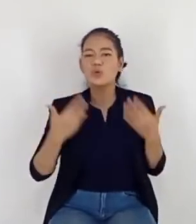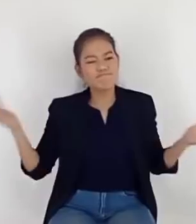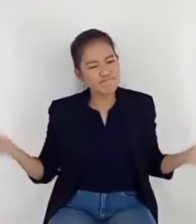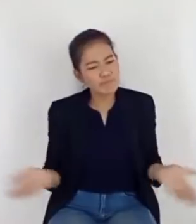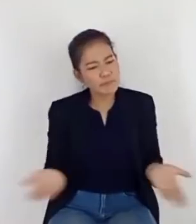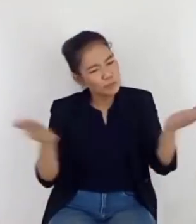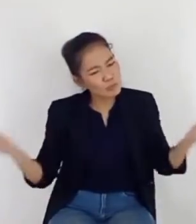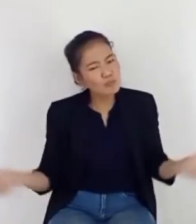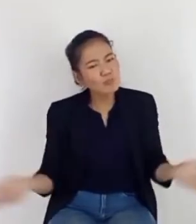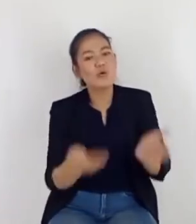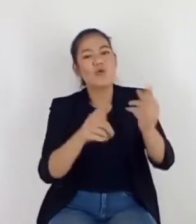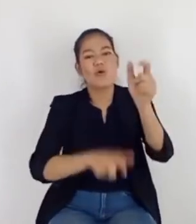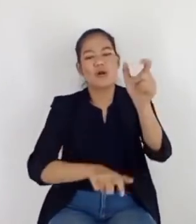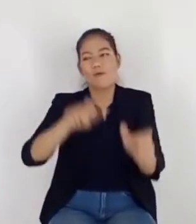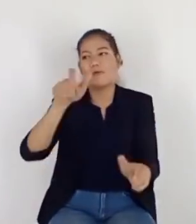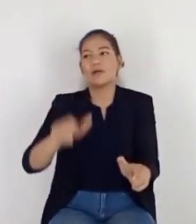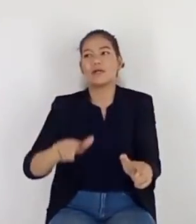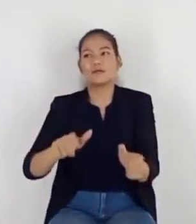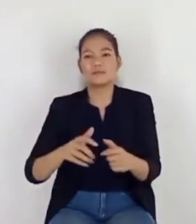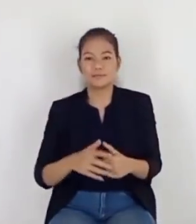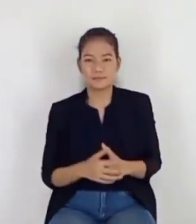Hiburkanlah umatku.